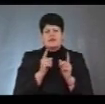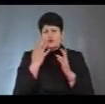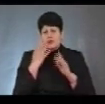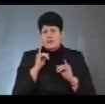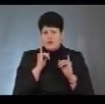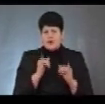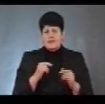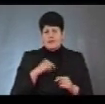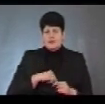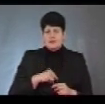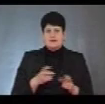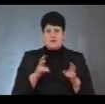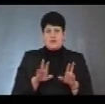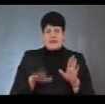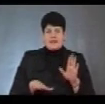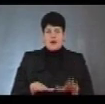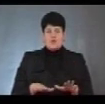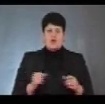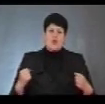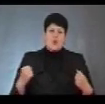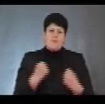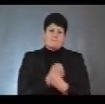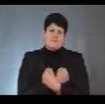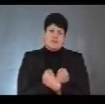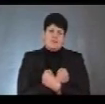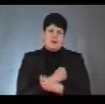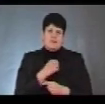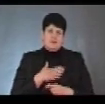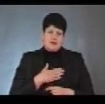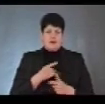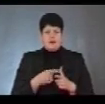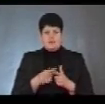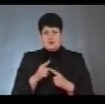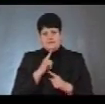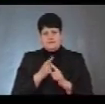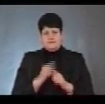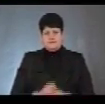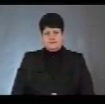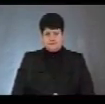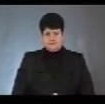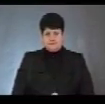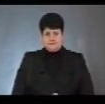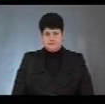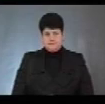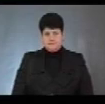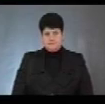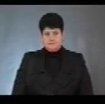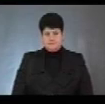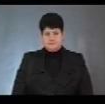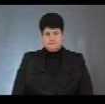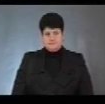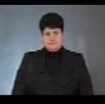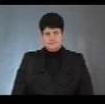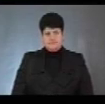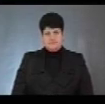він приходить, сідає на руки і завжди обнімає мене або сестричку. Світлана Лазорик, Андрій Прокопів.